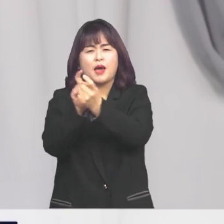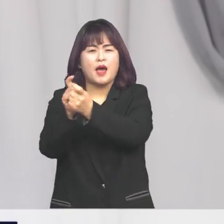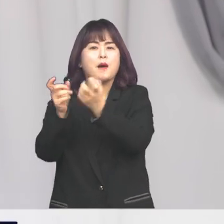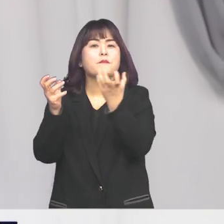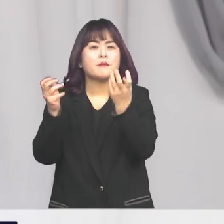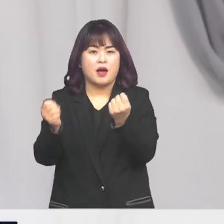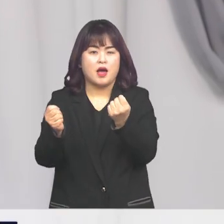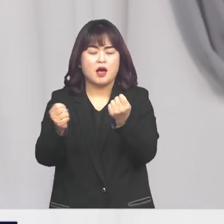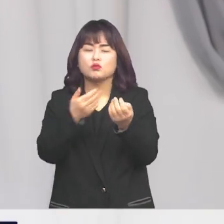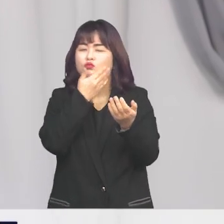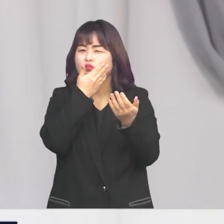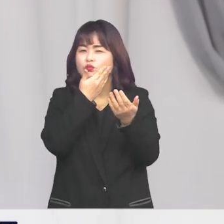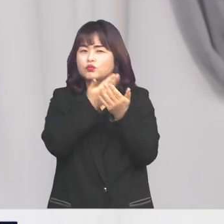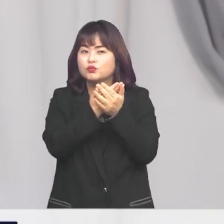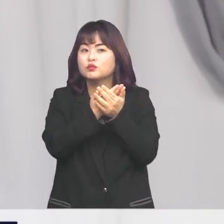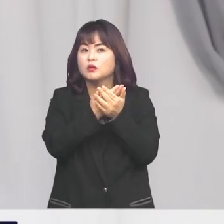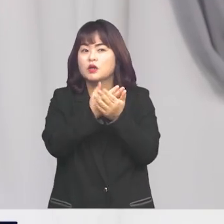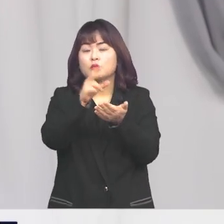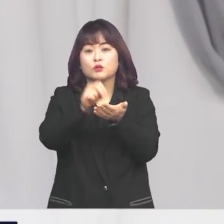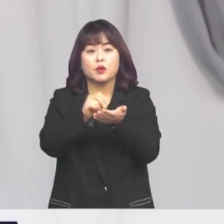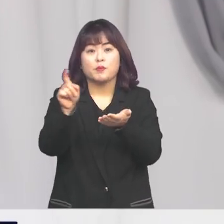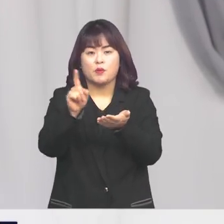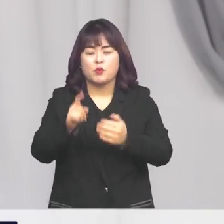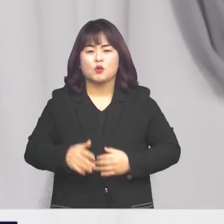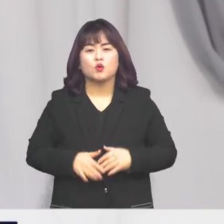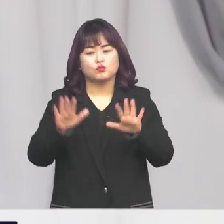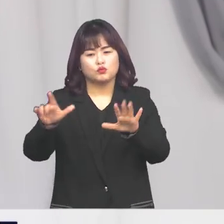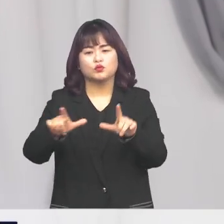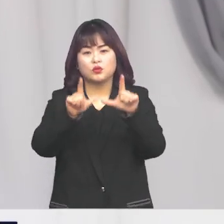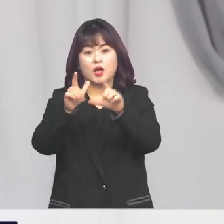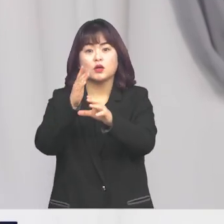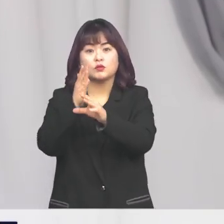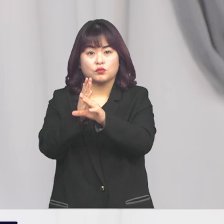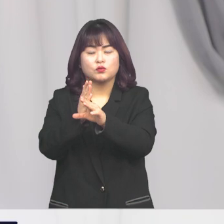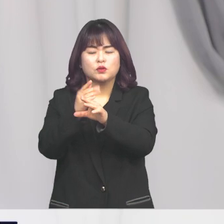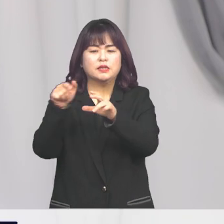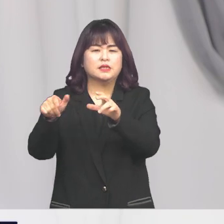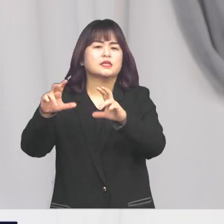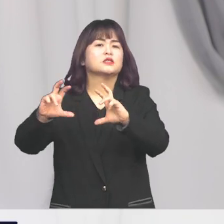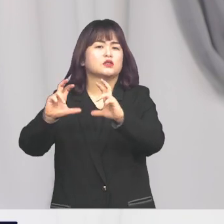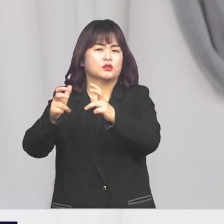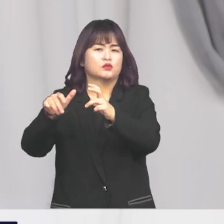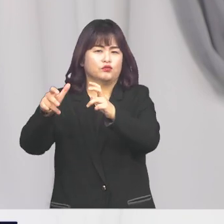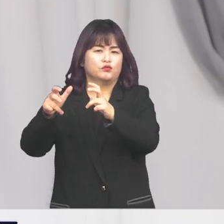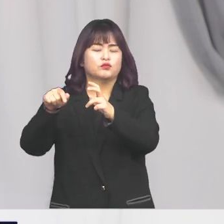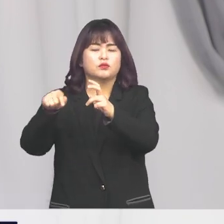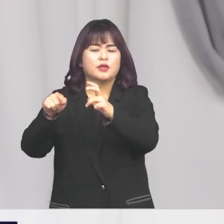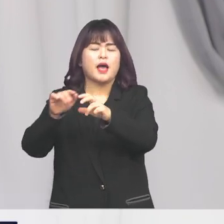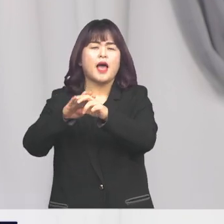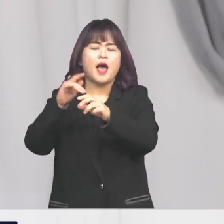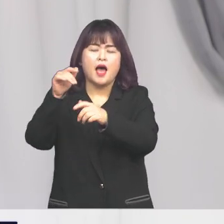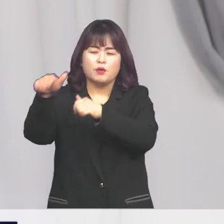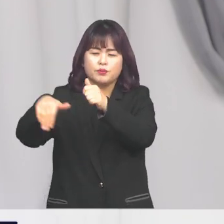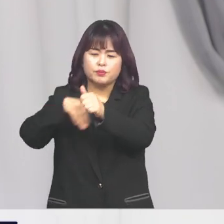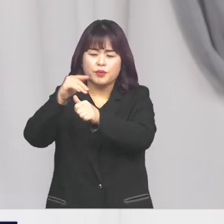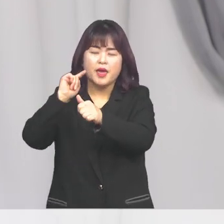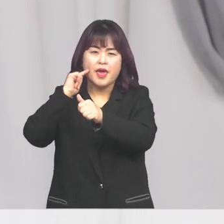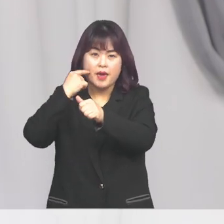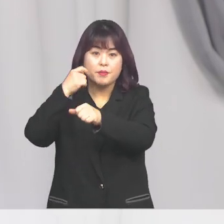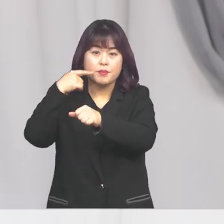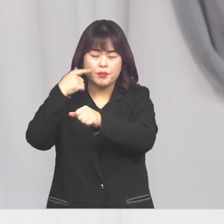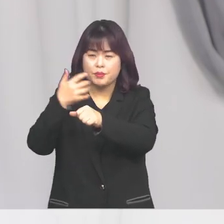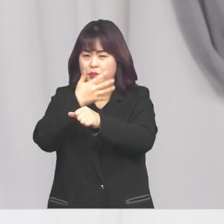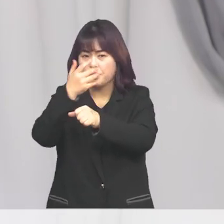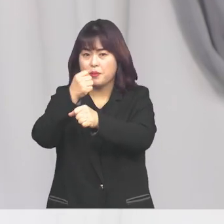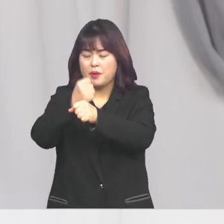있지만 가장 중요한 문제 중에 하나가 바로 우리가 살고 있는 이 지구, 이 환경을 아름답게 가꿔서